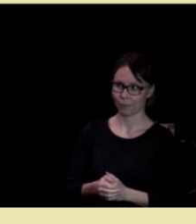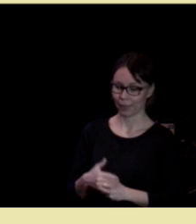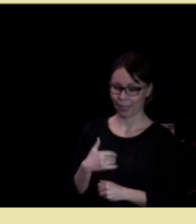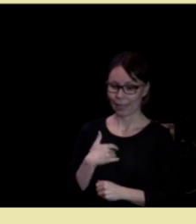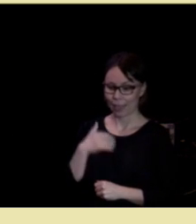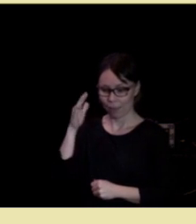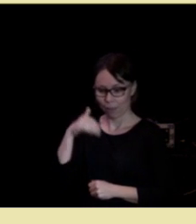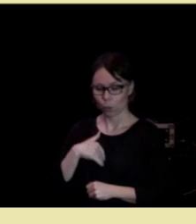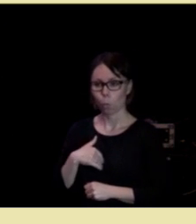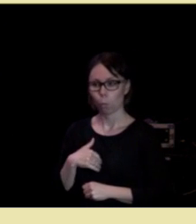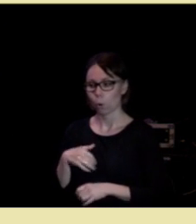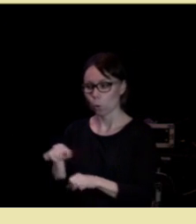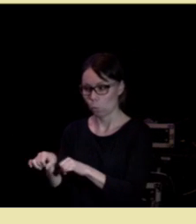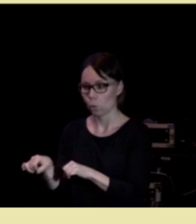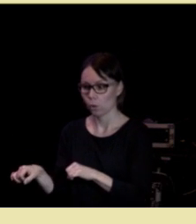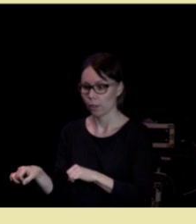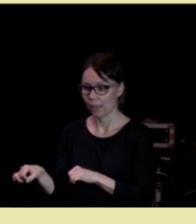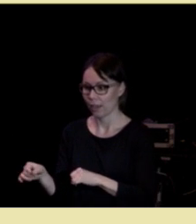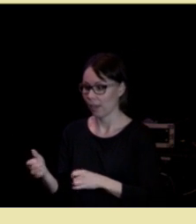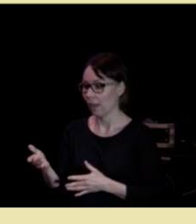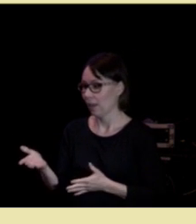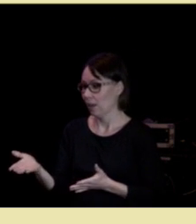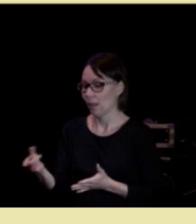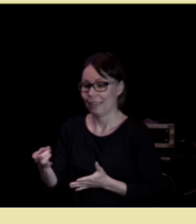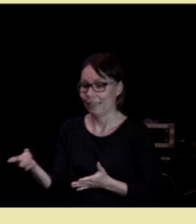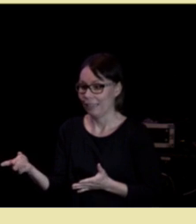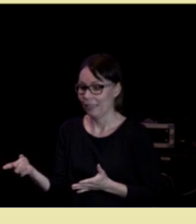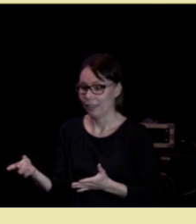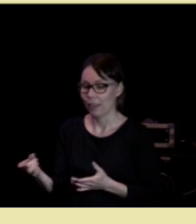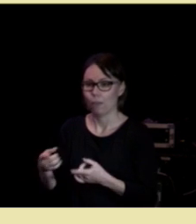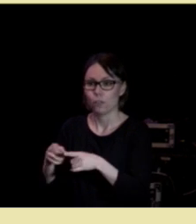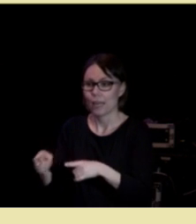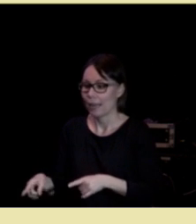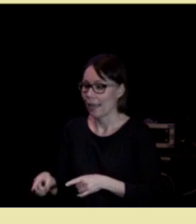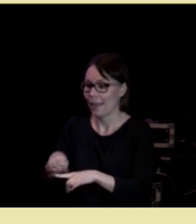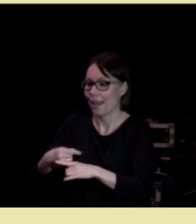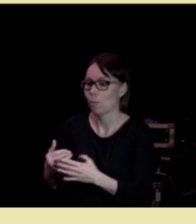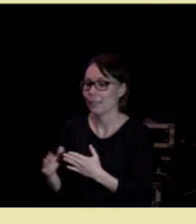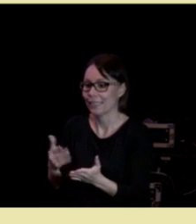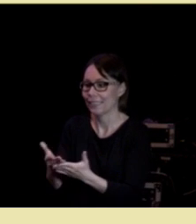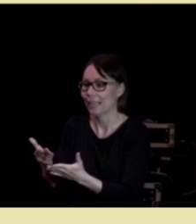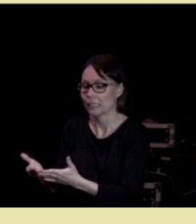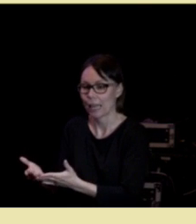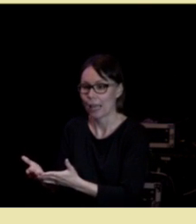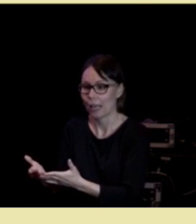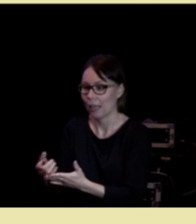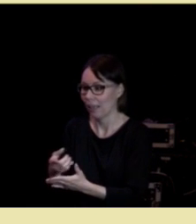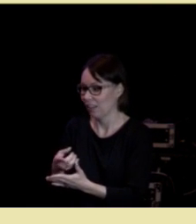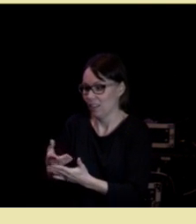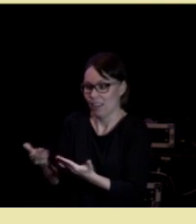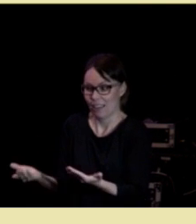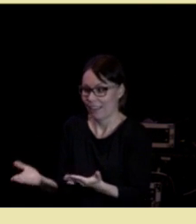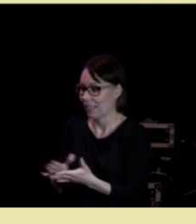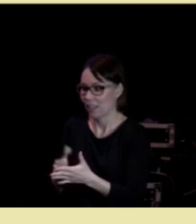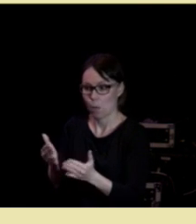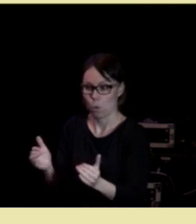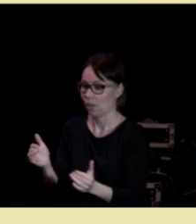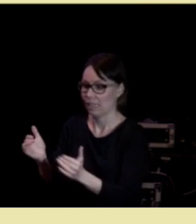vet om kommuner hvor selv ikke de ulike rehabiliteringstjenestene